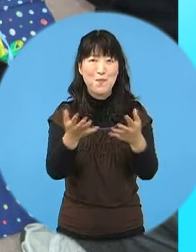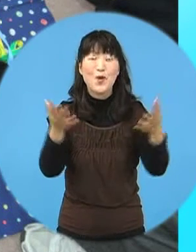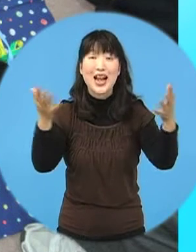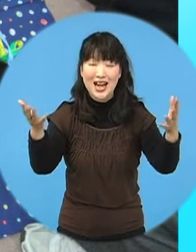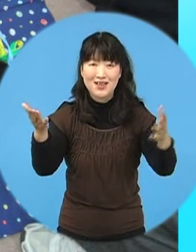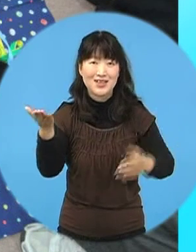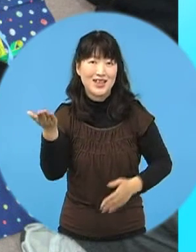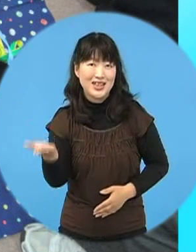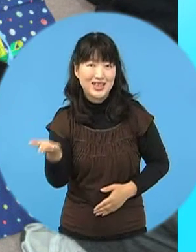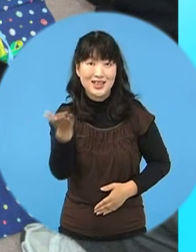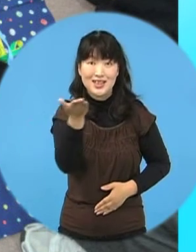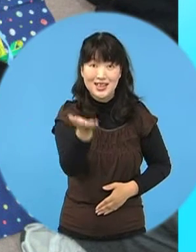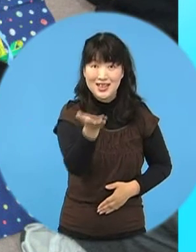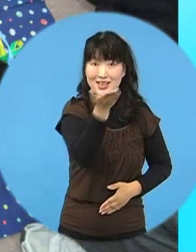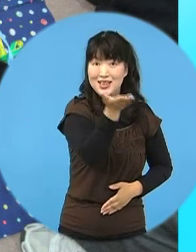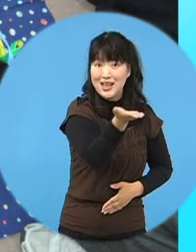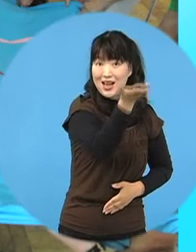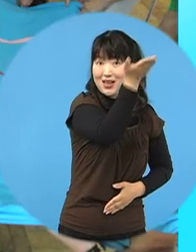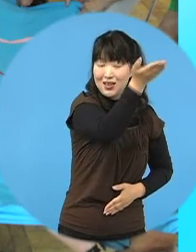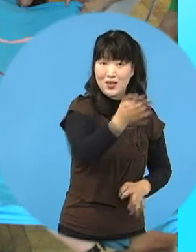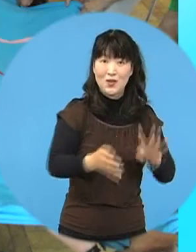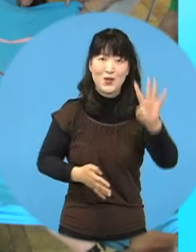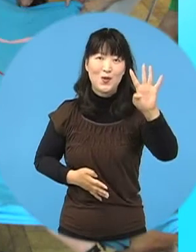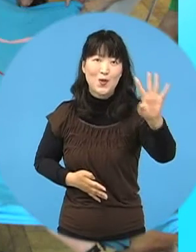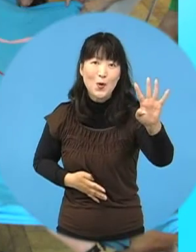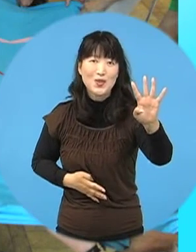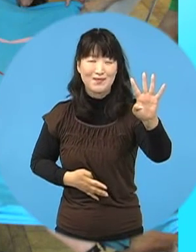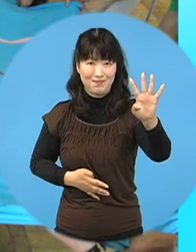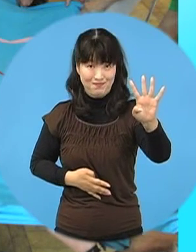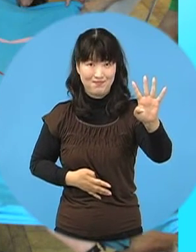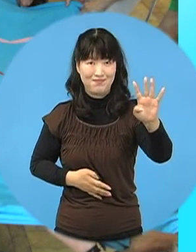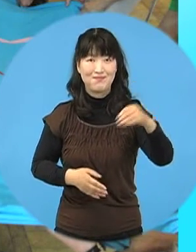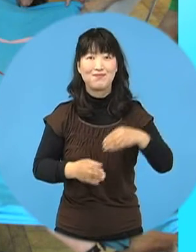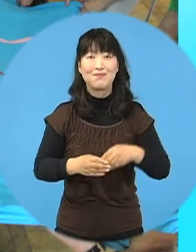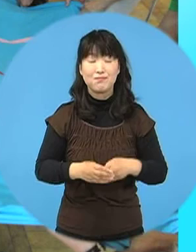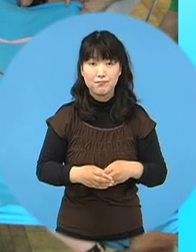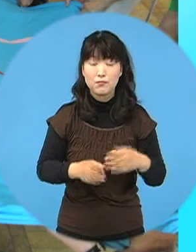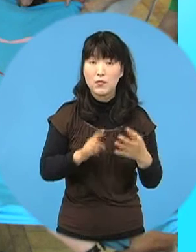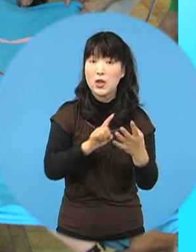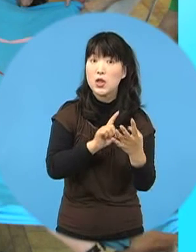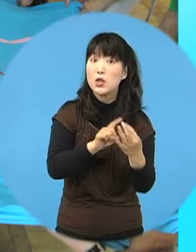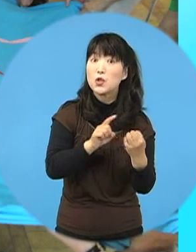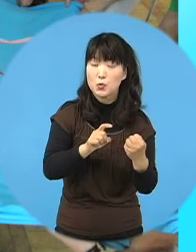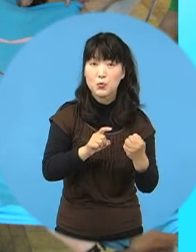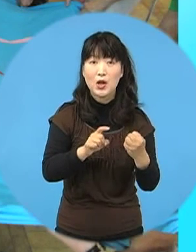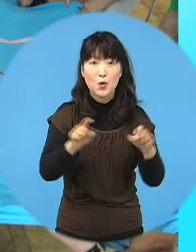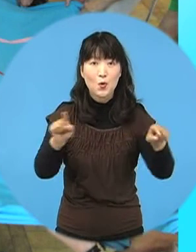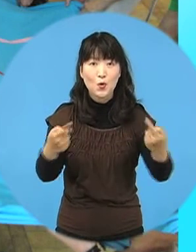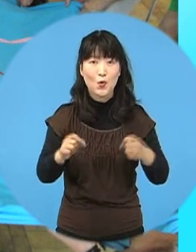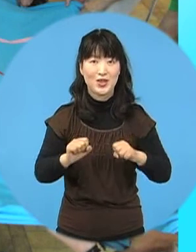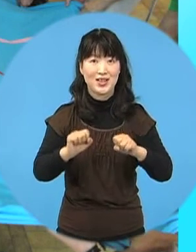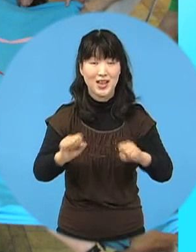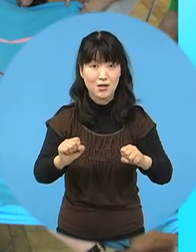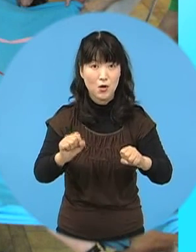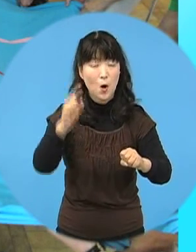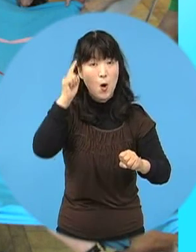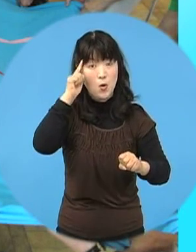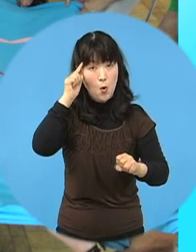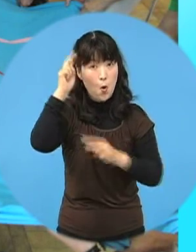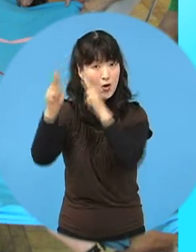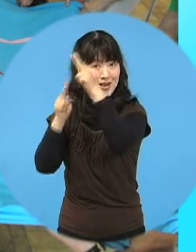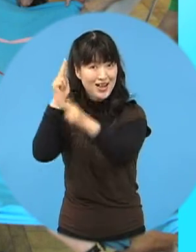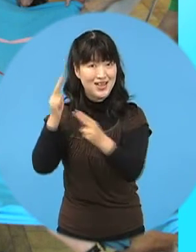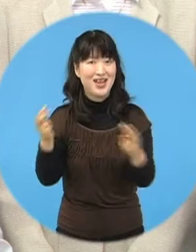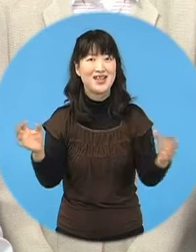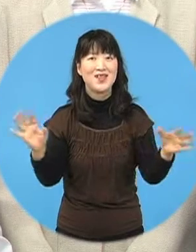う4つのステップからできてるんです。で、いくつもの同時進行ということで脳を活性化していき